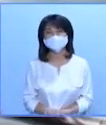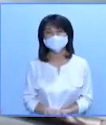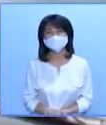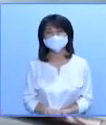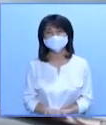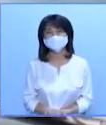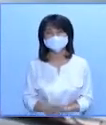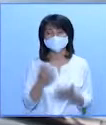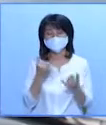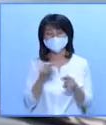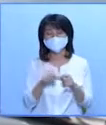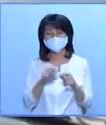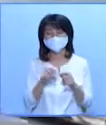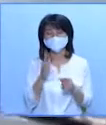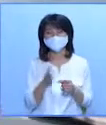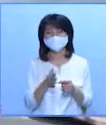Вводим сейчас и им.